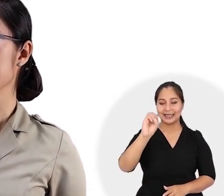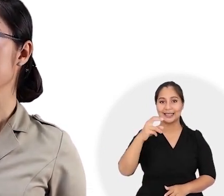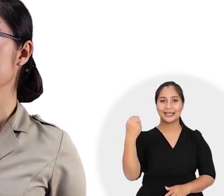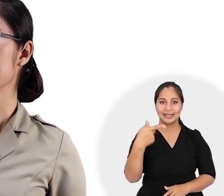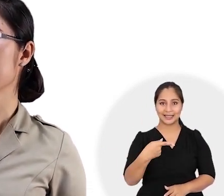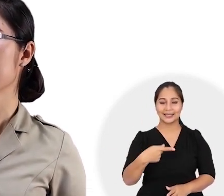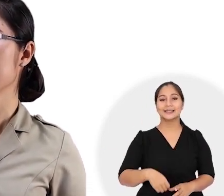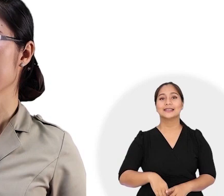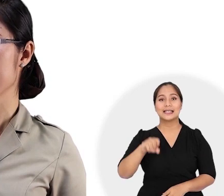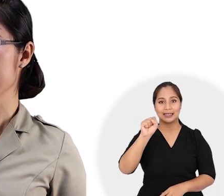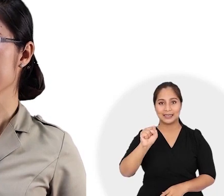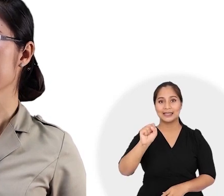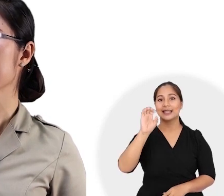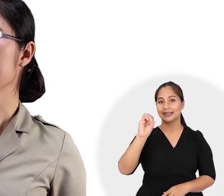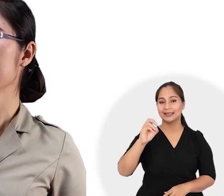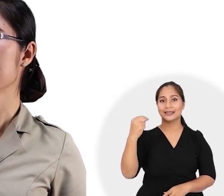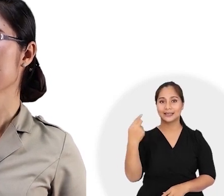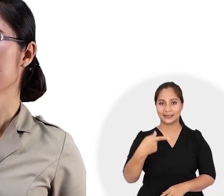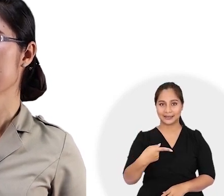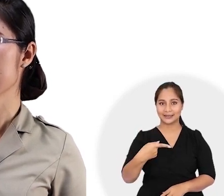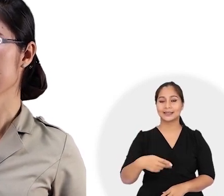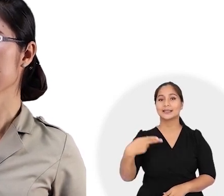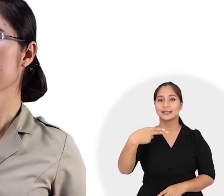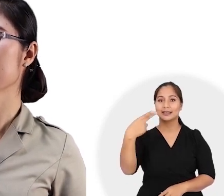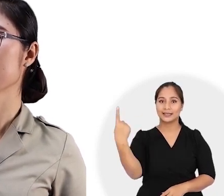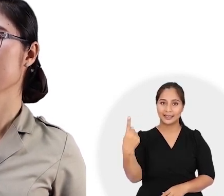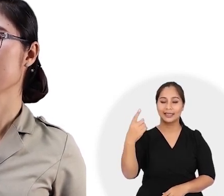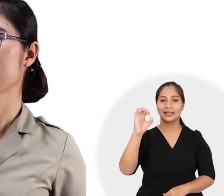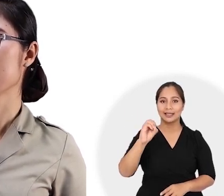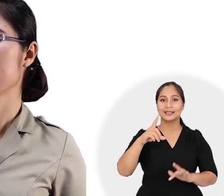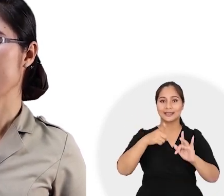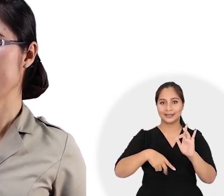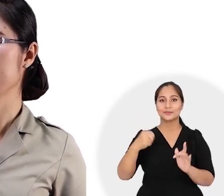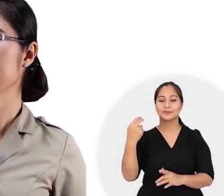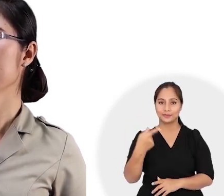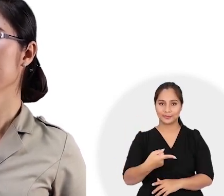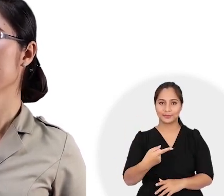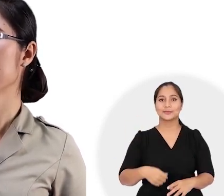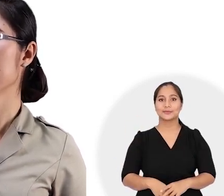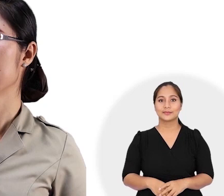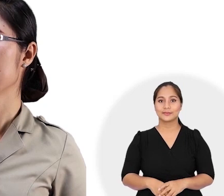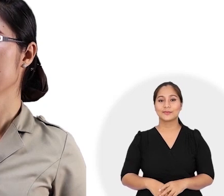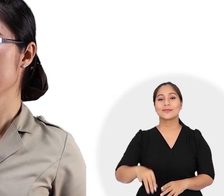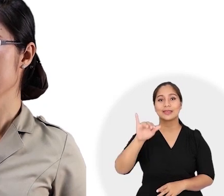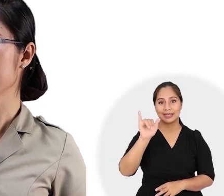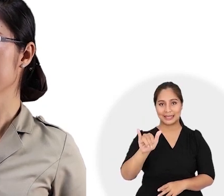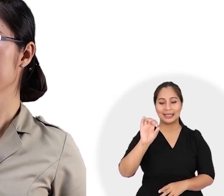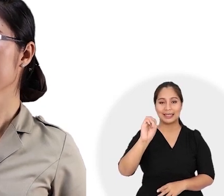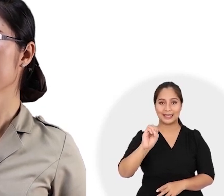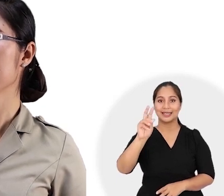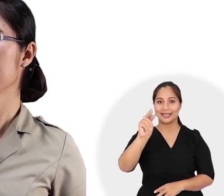สิงกิงหิ่งอิน